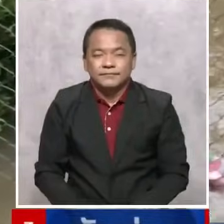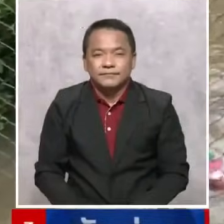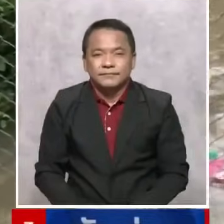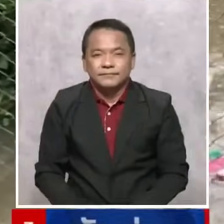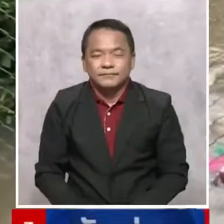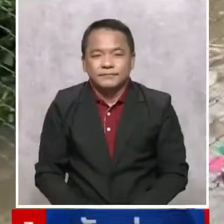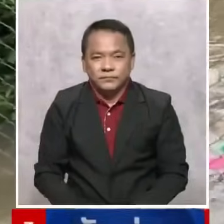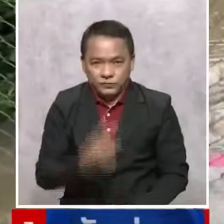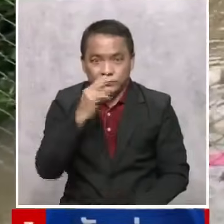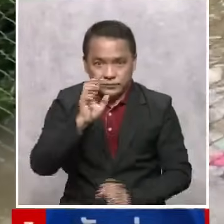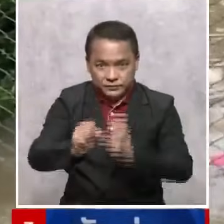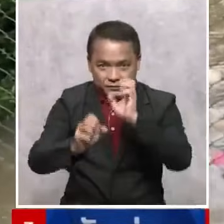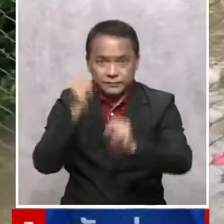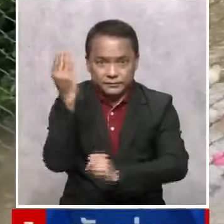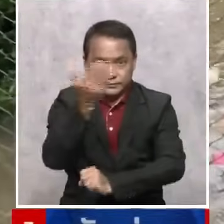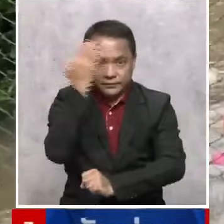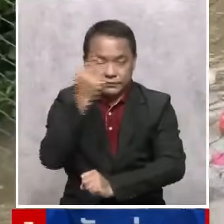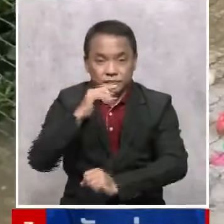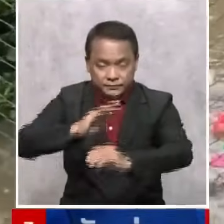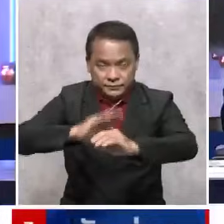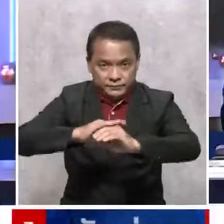ต้องเฝ้าจับตาสภาพอากาศอย่างใกล้ชิดแล้วก็ฟังคำเตือนด้วยนะครับค่ะ